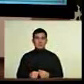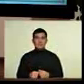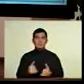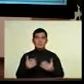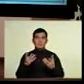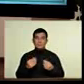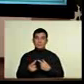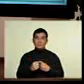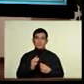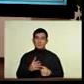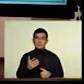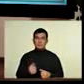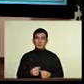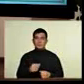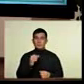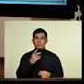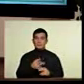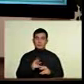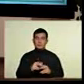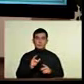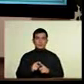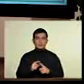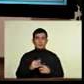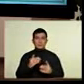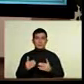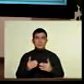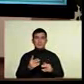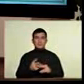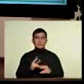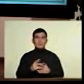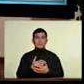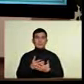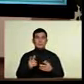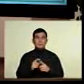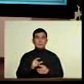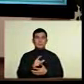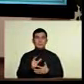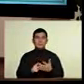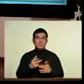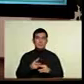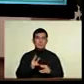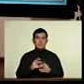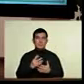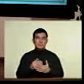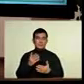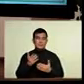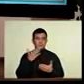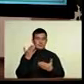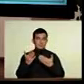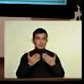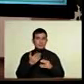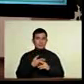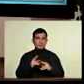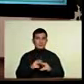Сегодня мы с вами прочитаем отрывок его стихотворения, которое называется «Веселое путешествие от